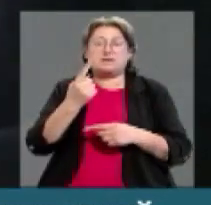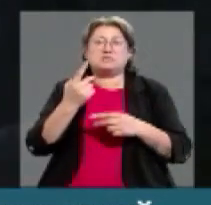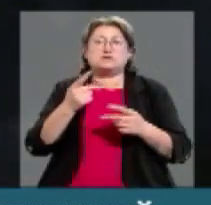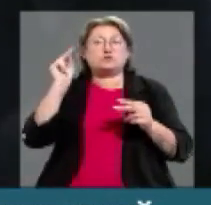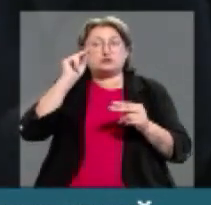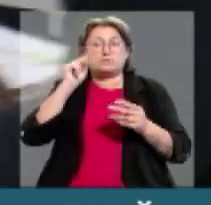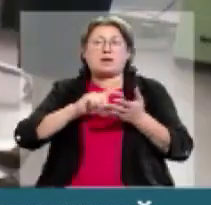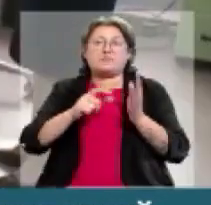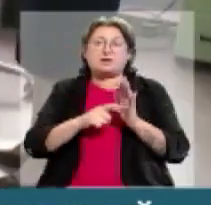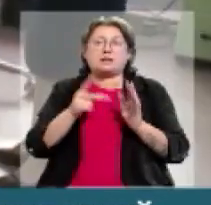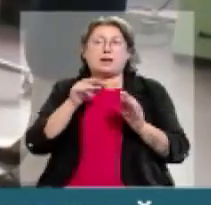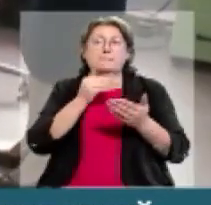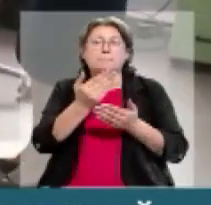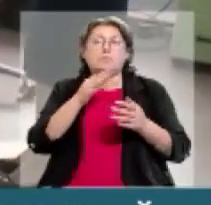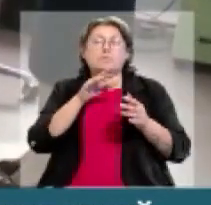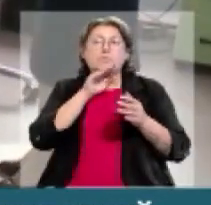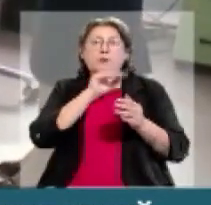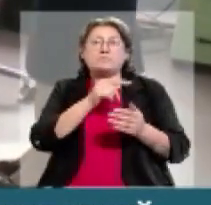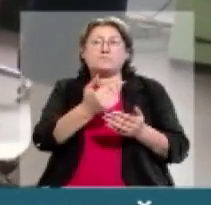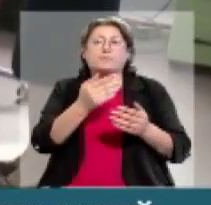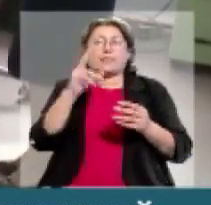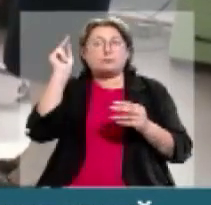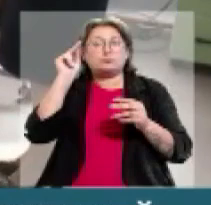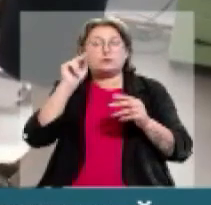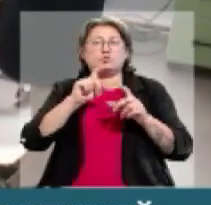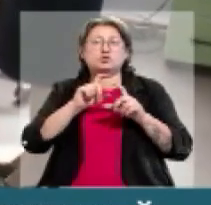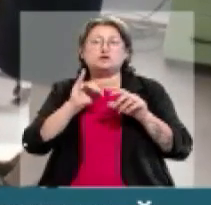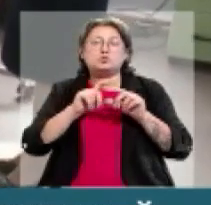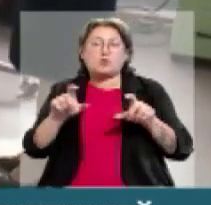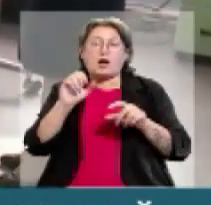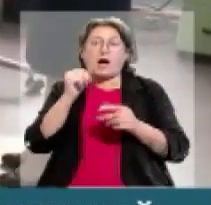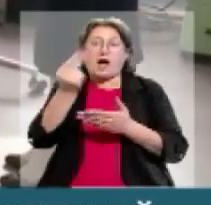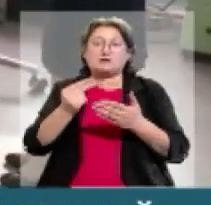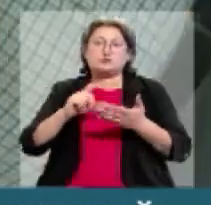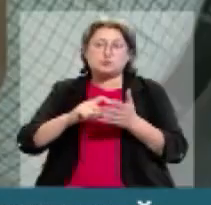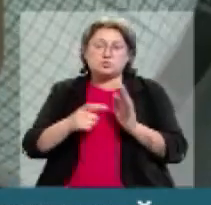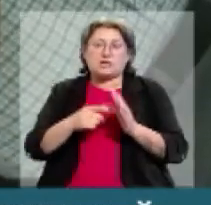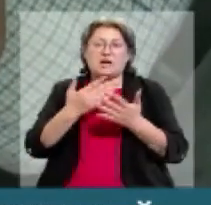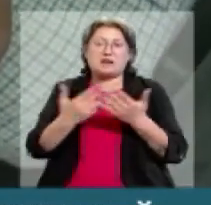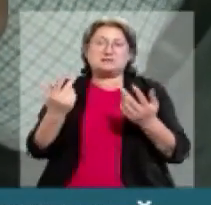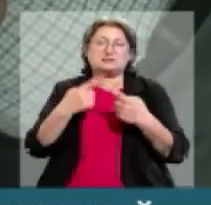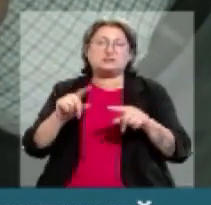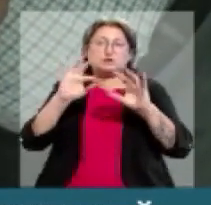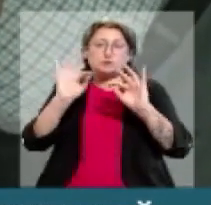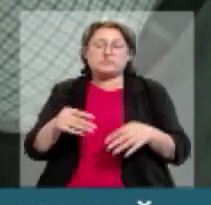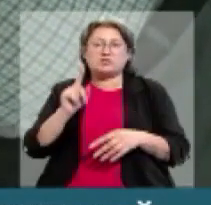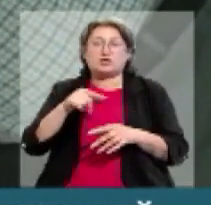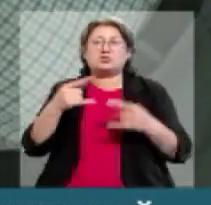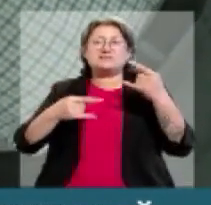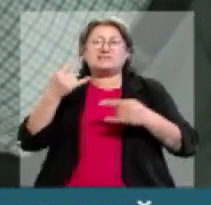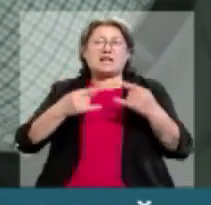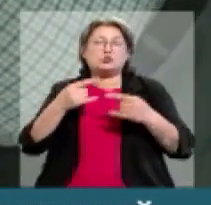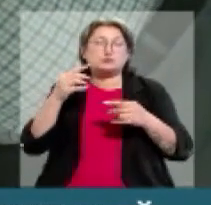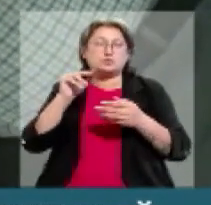профилированные учебные кабинеты, оснащенные современным оборудованием. У школы есть собственная арт-студия для занятия разными видами искусства и даже